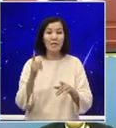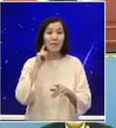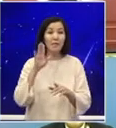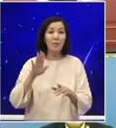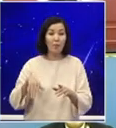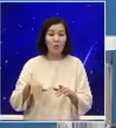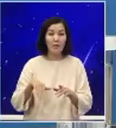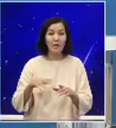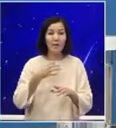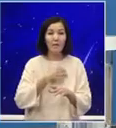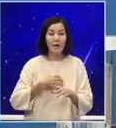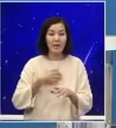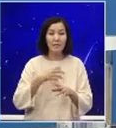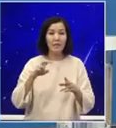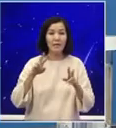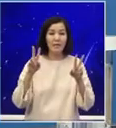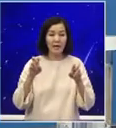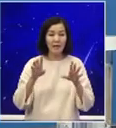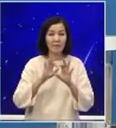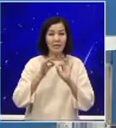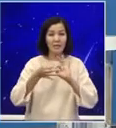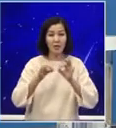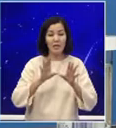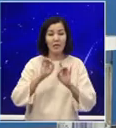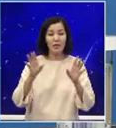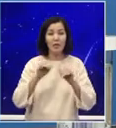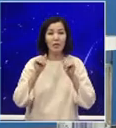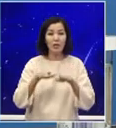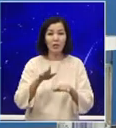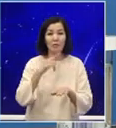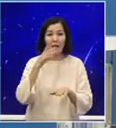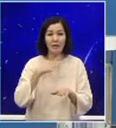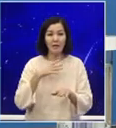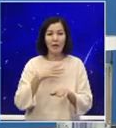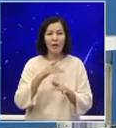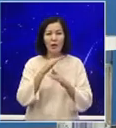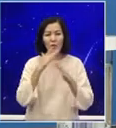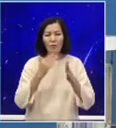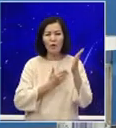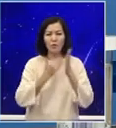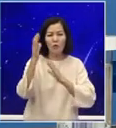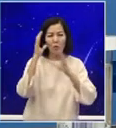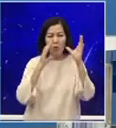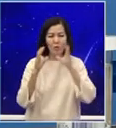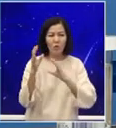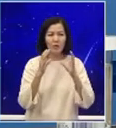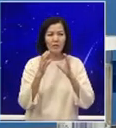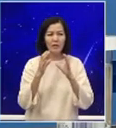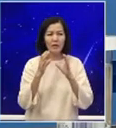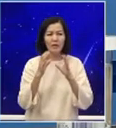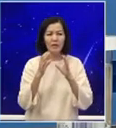болғаннан кейін маңызды мәселелерге тереңнен тоқталды, шешімін айтты. Көптеген жоғары оқу орны коммерциялық